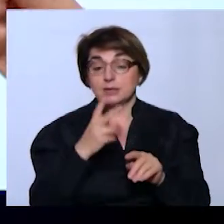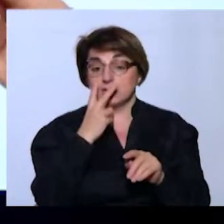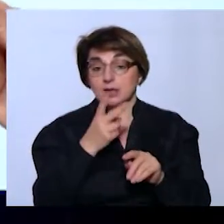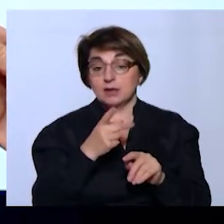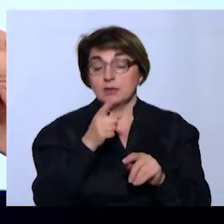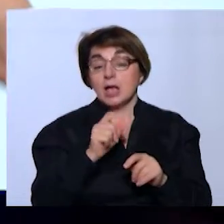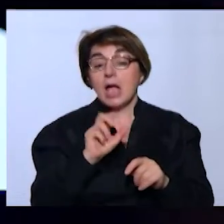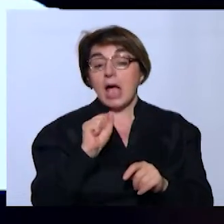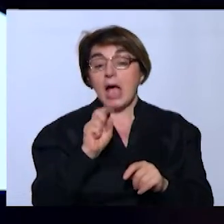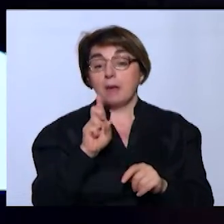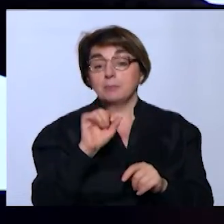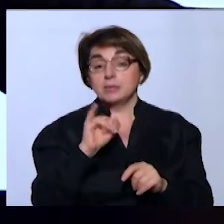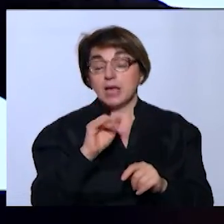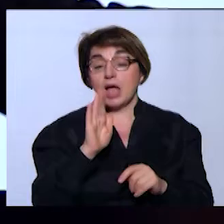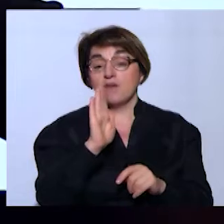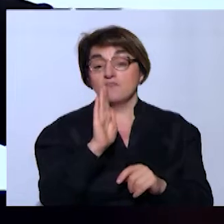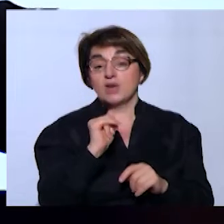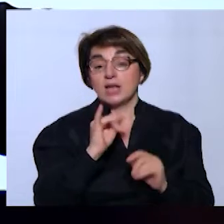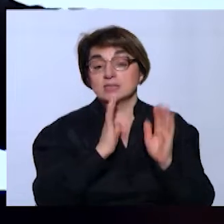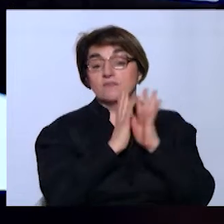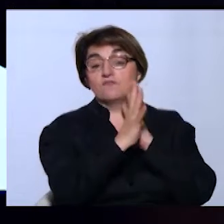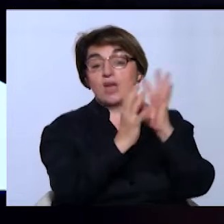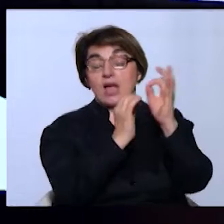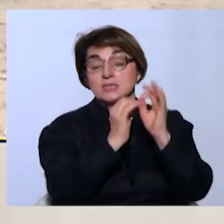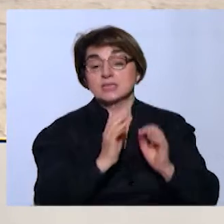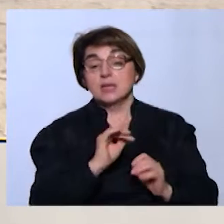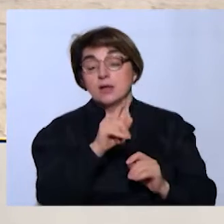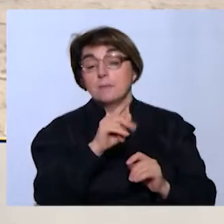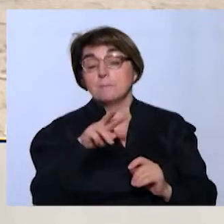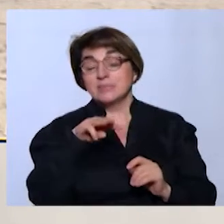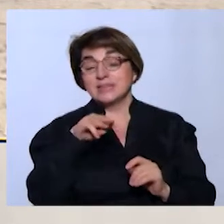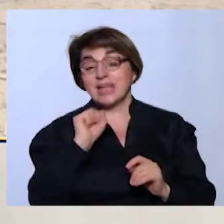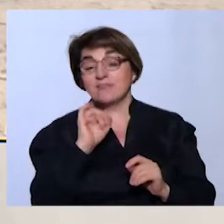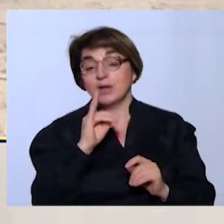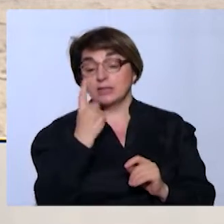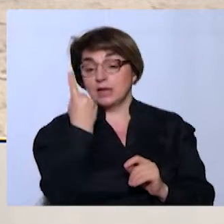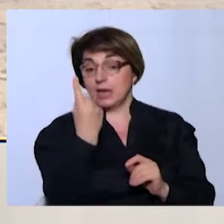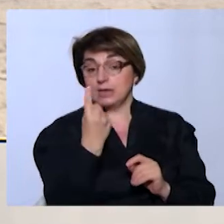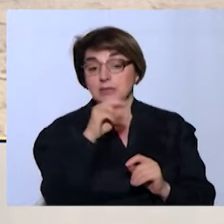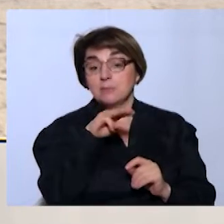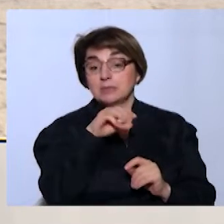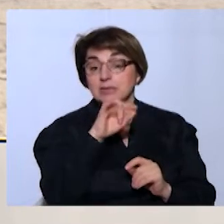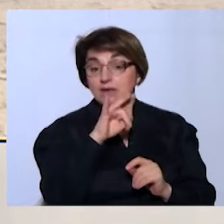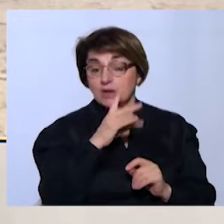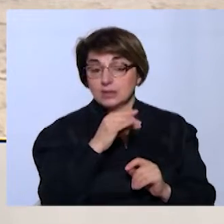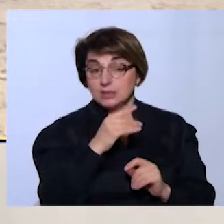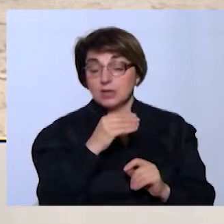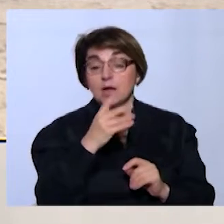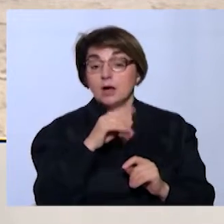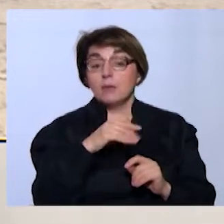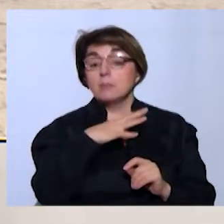შეხედეთ, აბია. ვაზს მტევანი აბია. ერთი მტევანი აბია. აბა როგორ